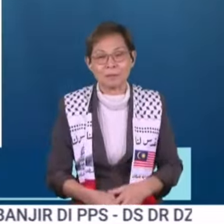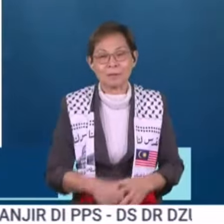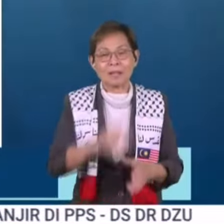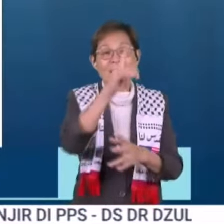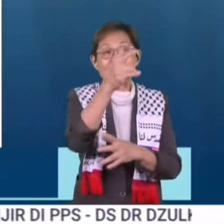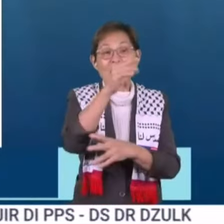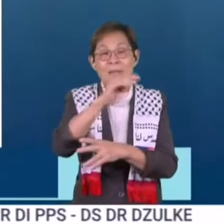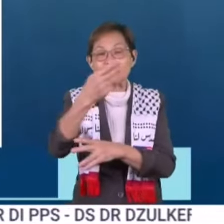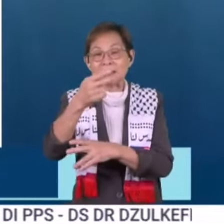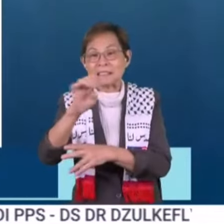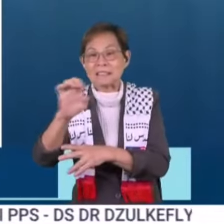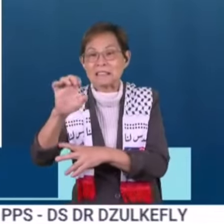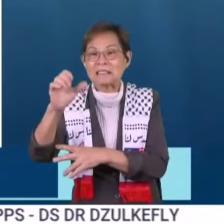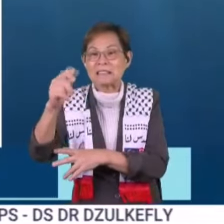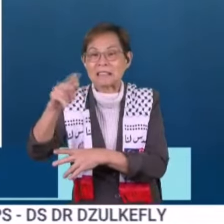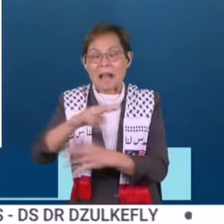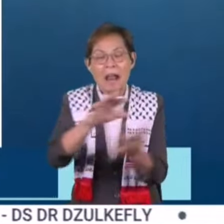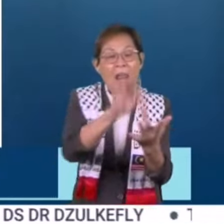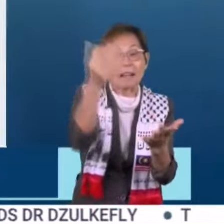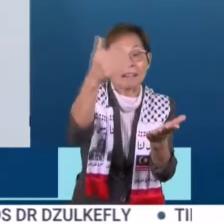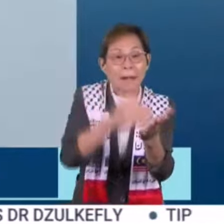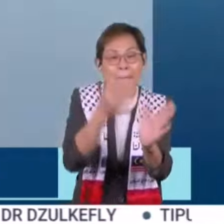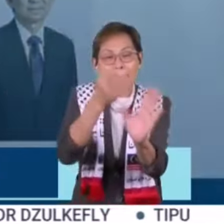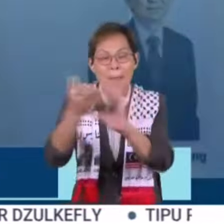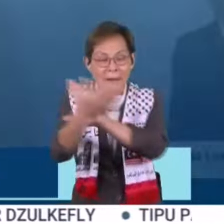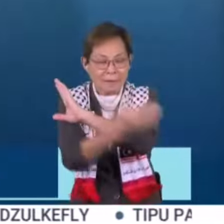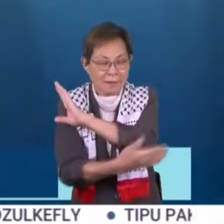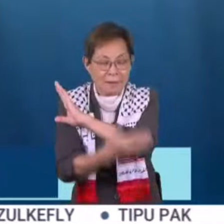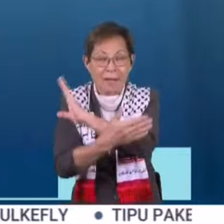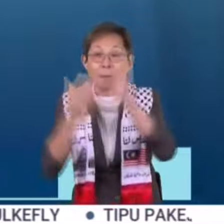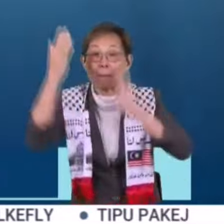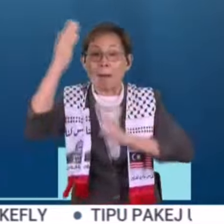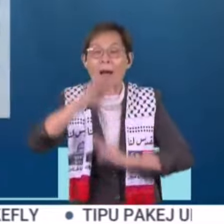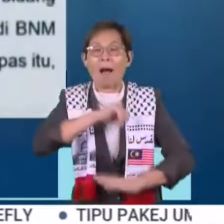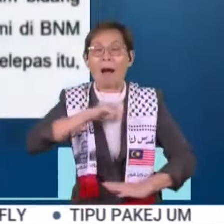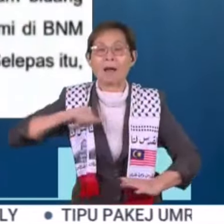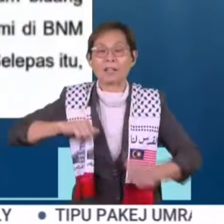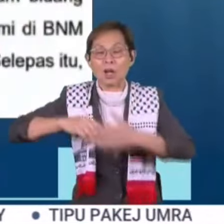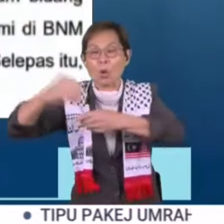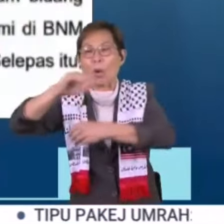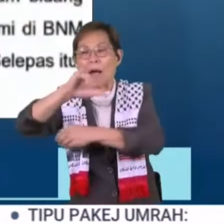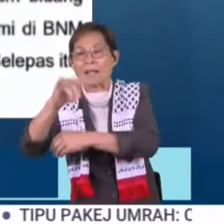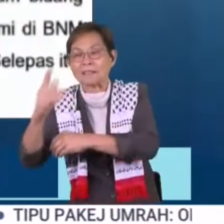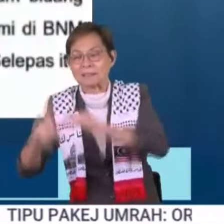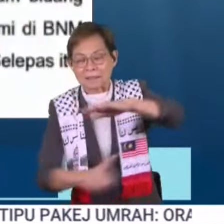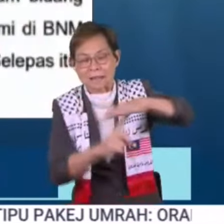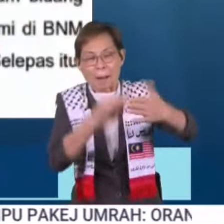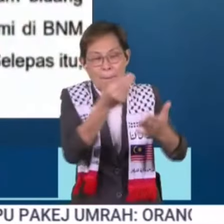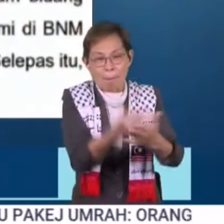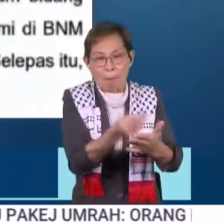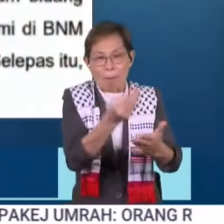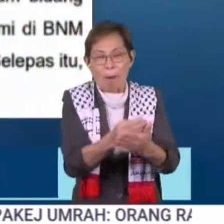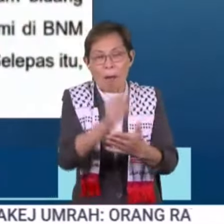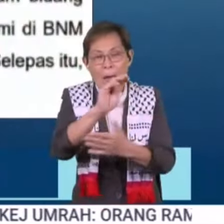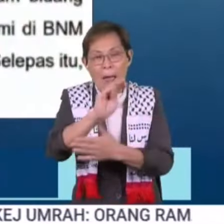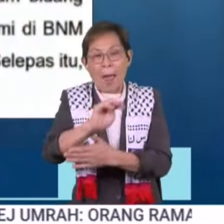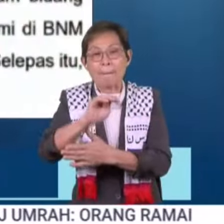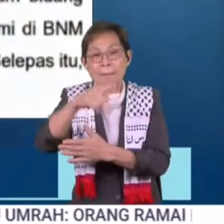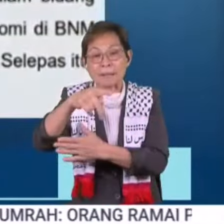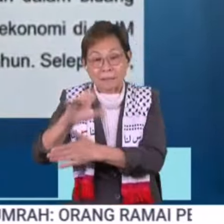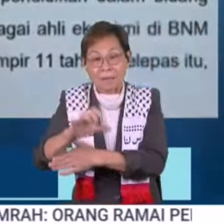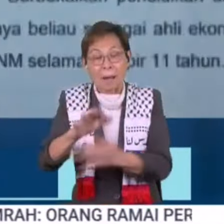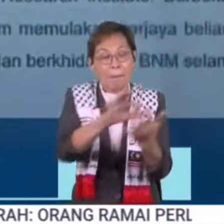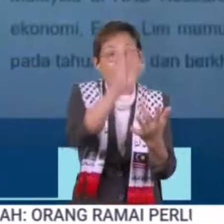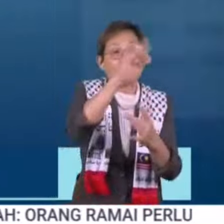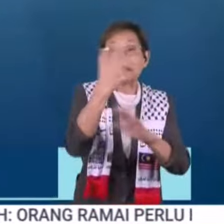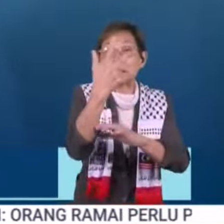Lim Chee Sing dilantik semula oleh Bank Negara BNM sebagai ahli luar jawatankuasa Dasar Monetary MPC. Pelantikan